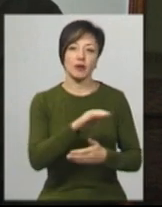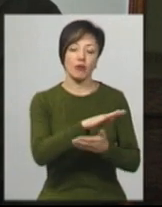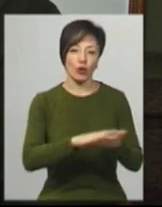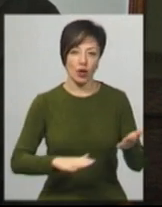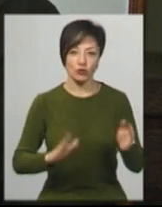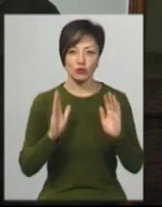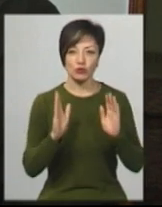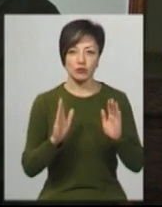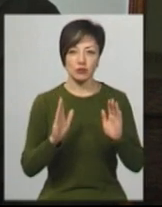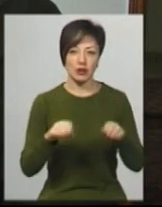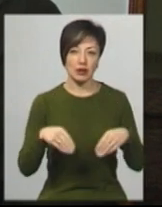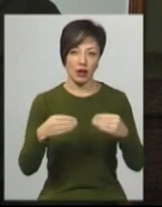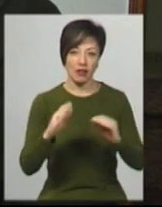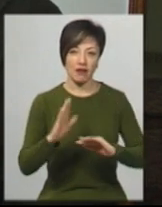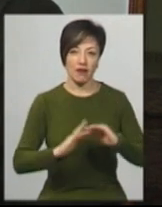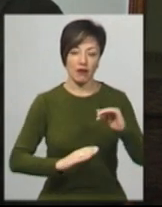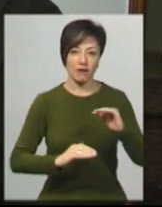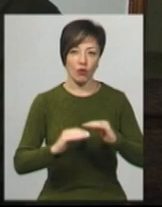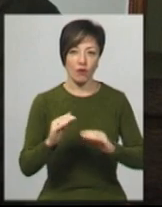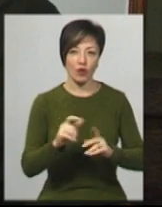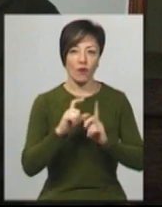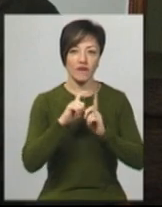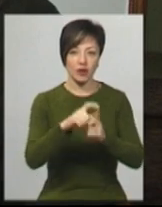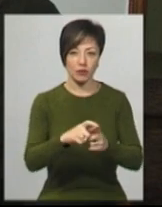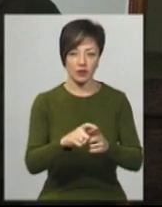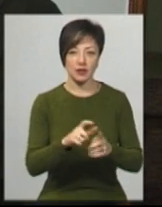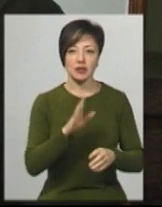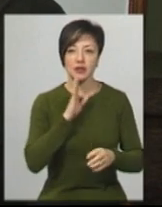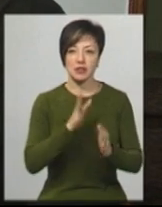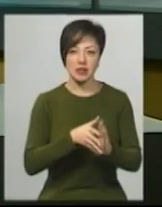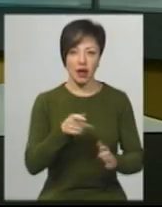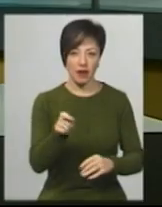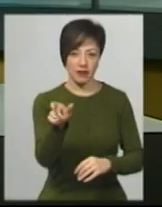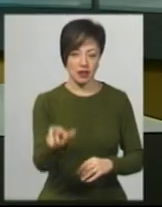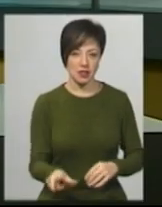буде дано кваліфіковану відповідь заявниці.